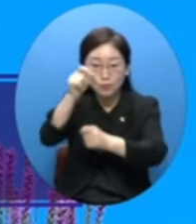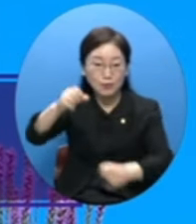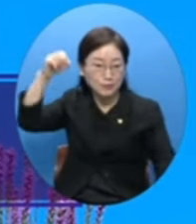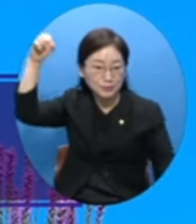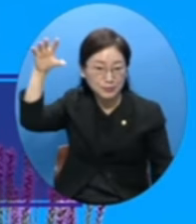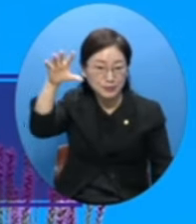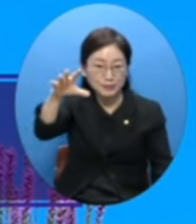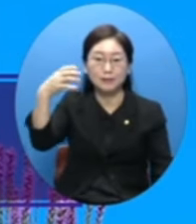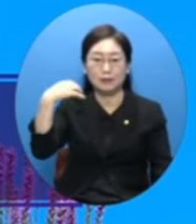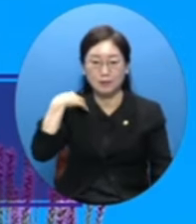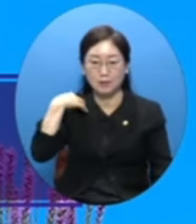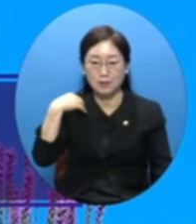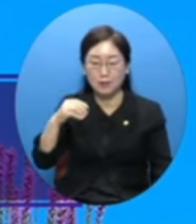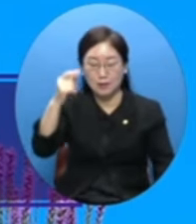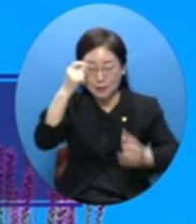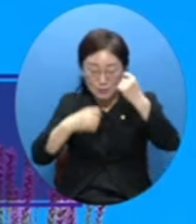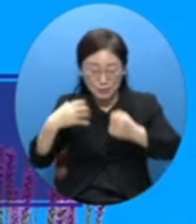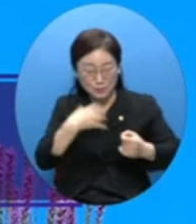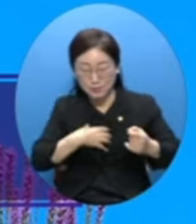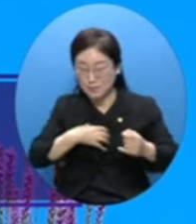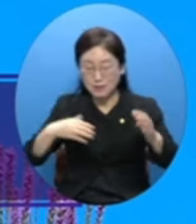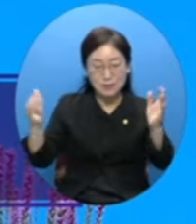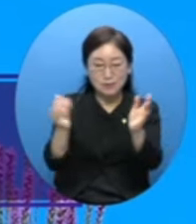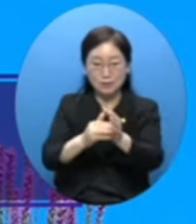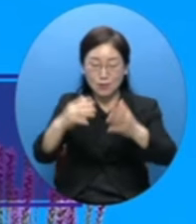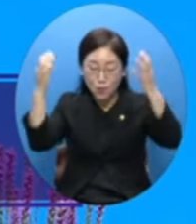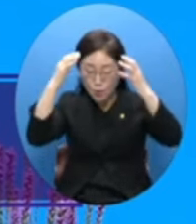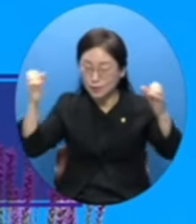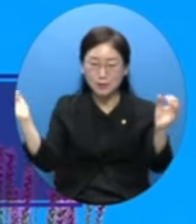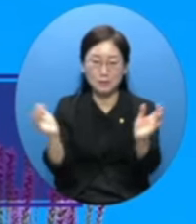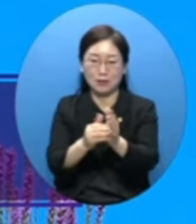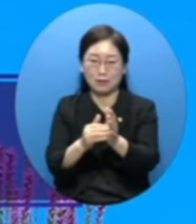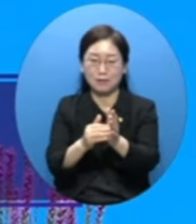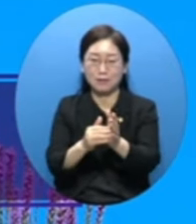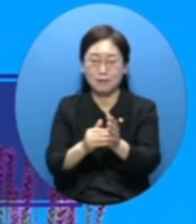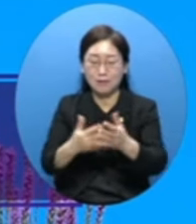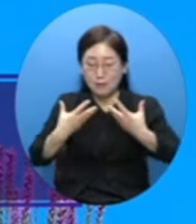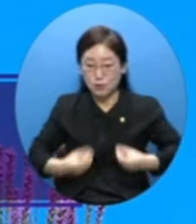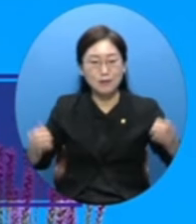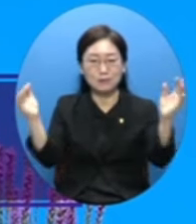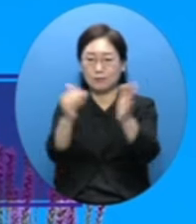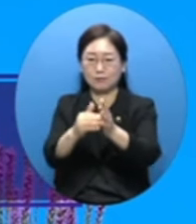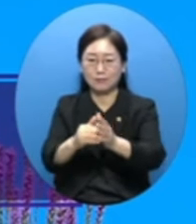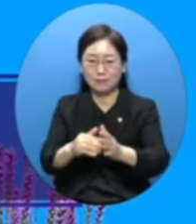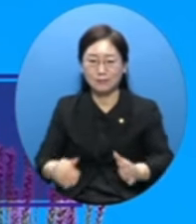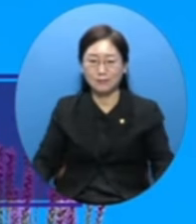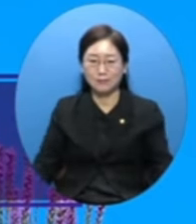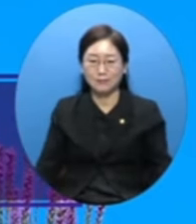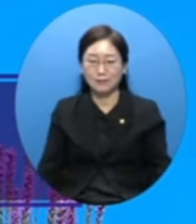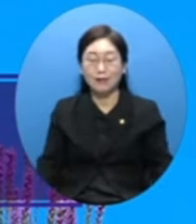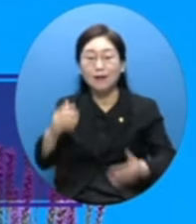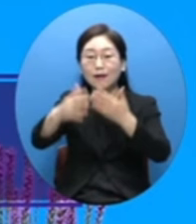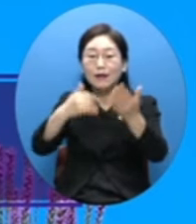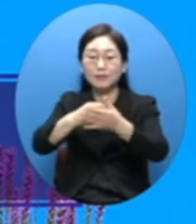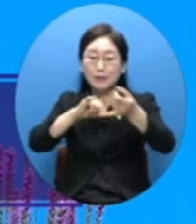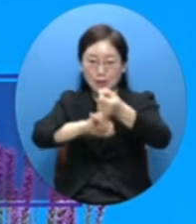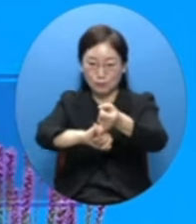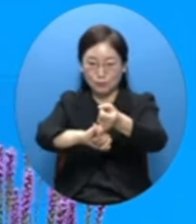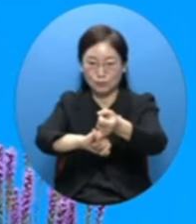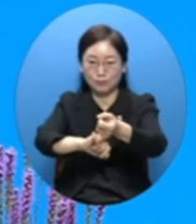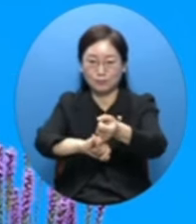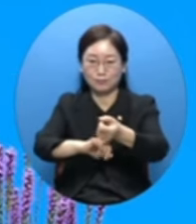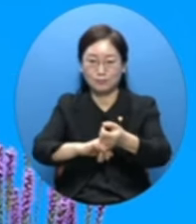되셔서 우리의 슬픔의 날이 끝날 것입니다 고통의 날이 끝날 것입니다 절망의 날이 끝날 것입니다 아멘 하나님의 약속입니다